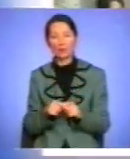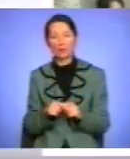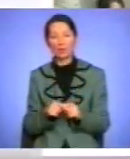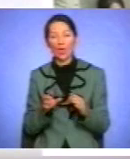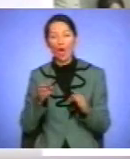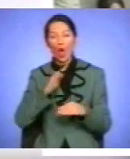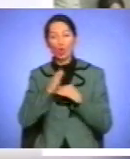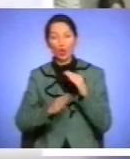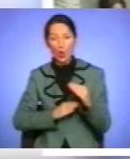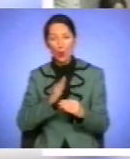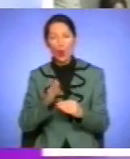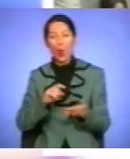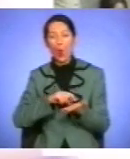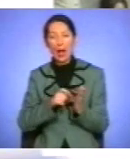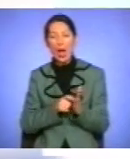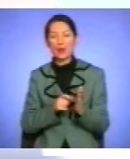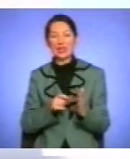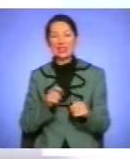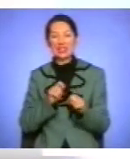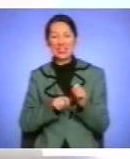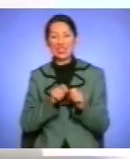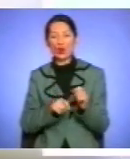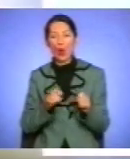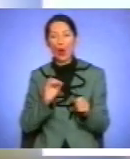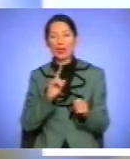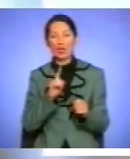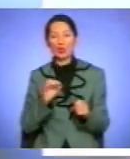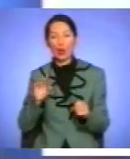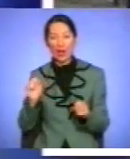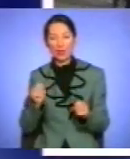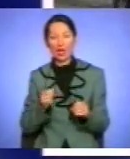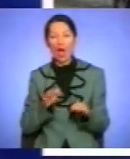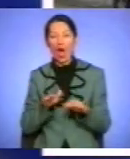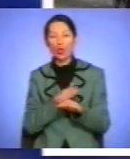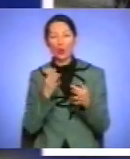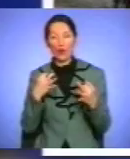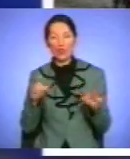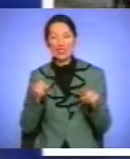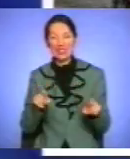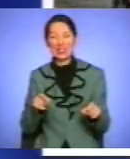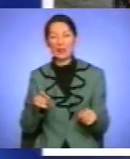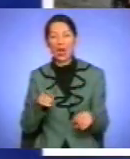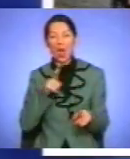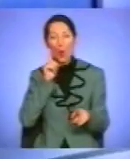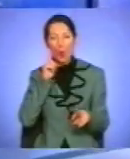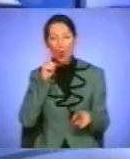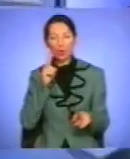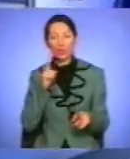Добу у камері слідчого ізолятора добровільно сидітиме молодь цими вихідними. Так вшановуватимуть пам'ять героїв бою під